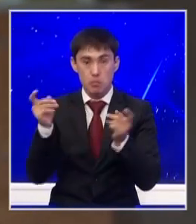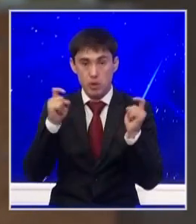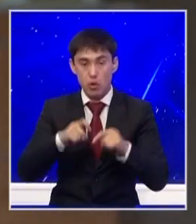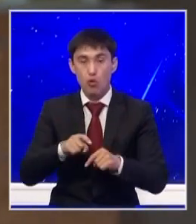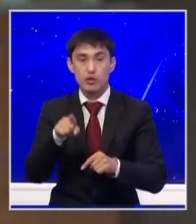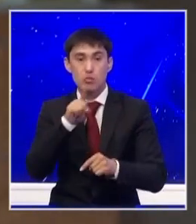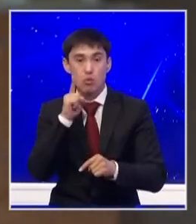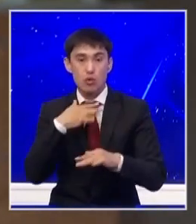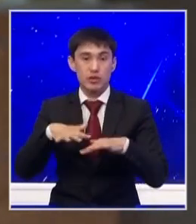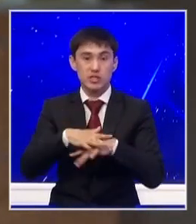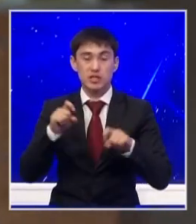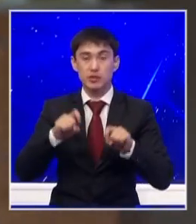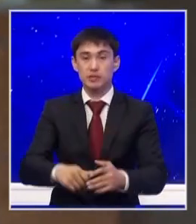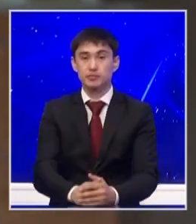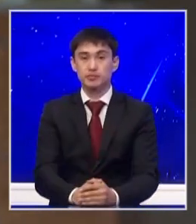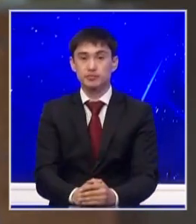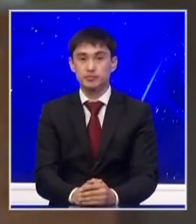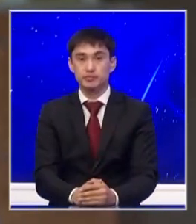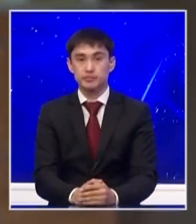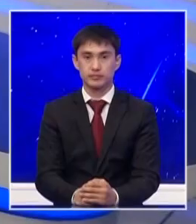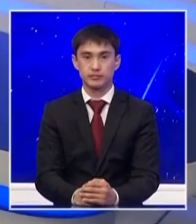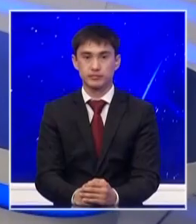приходят в спорт многие наши ребята